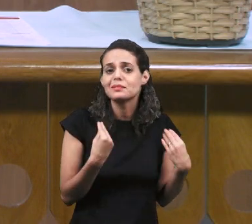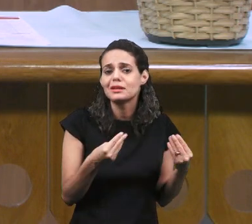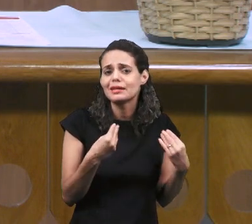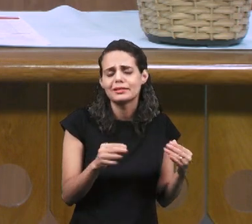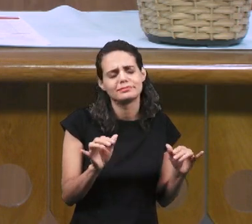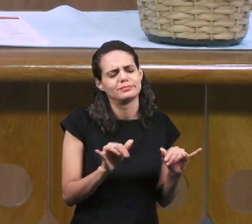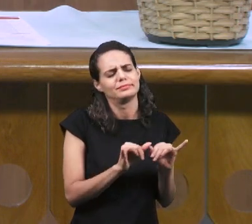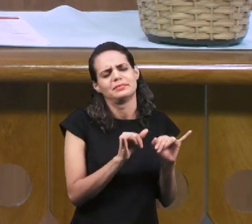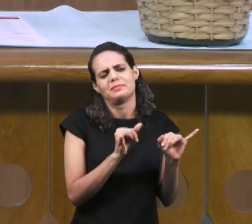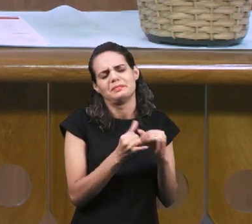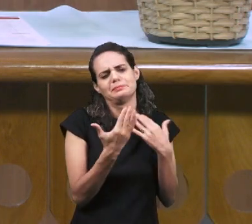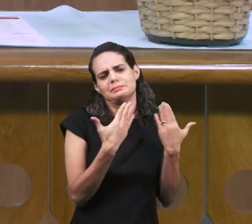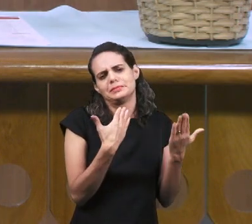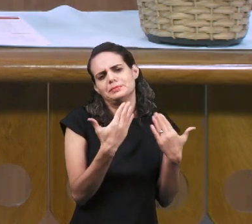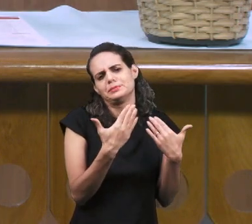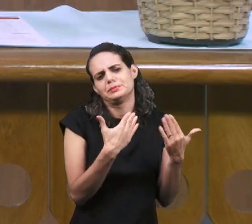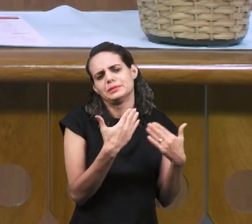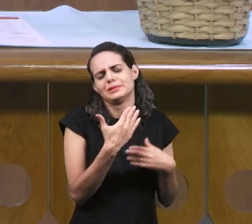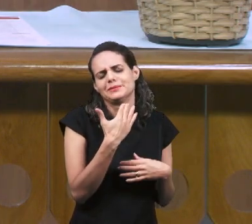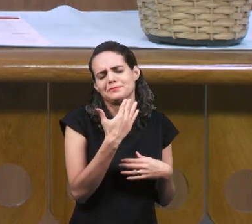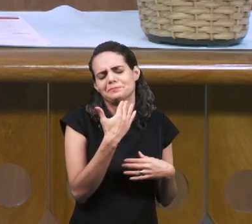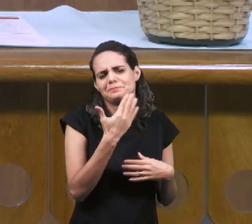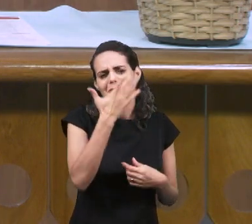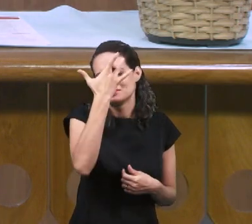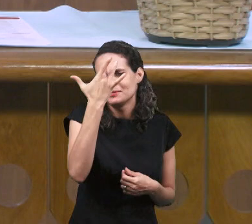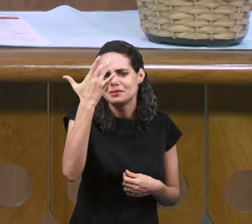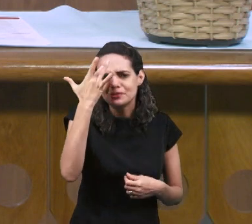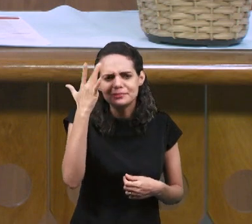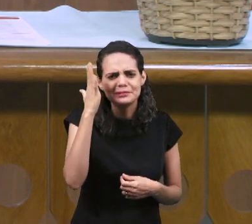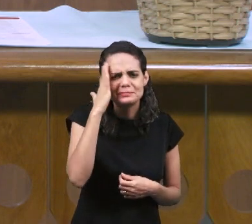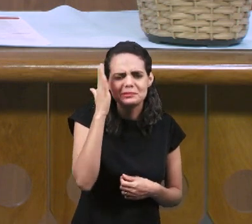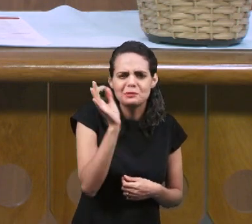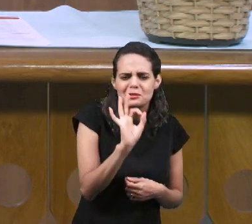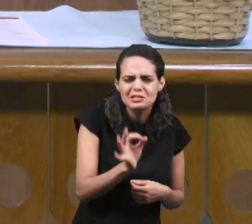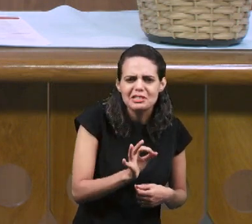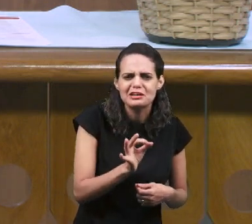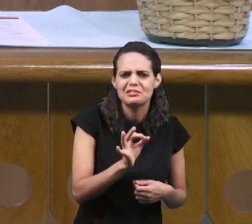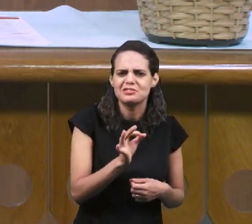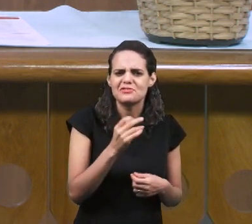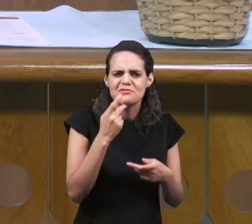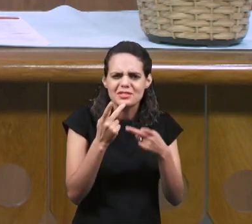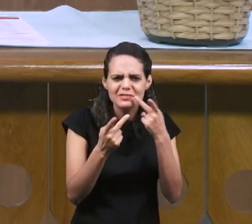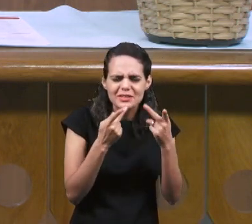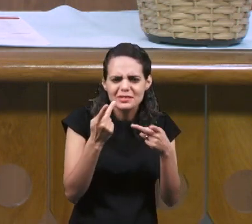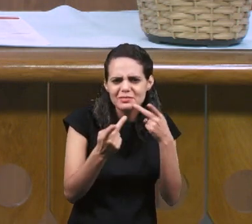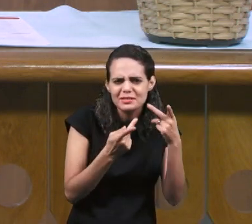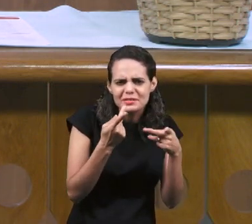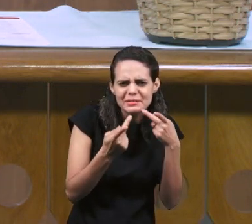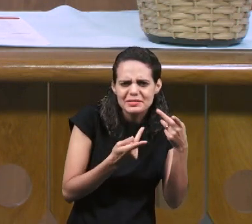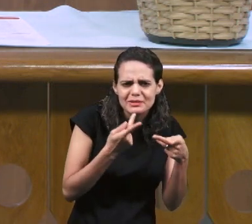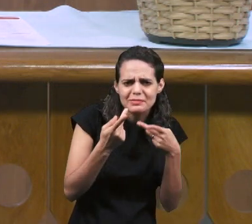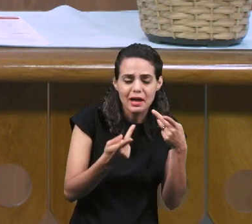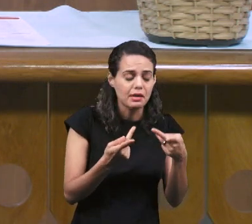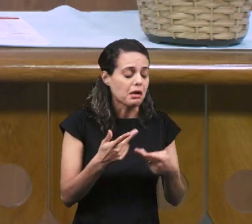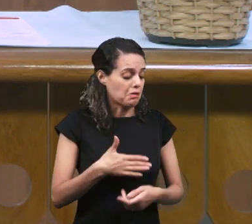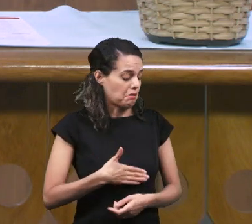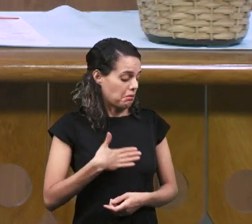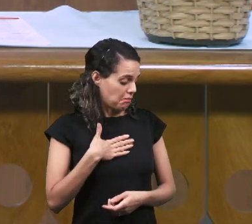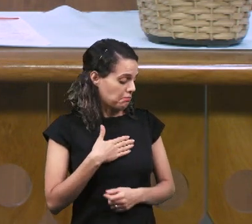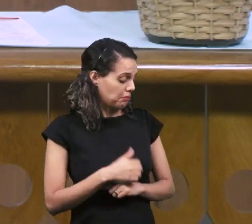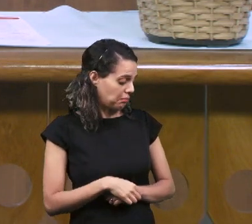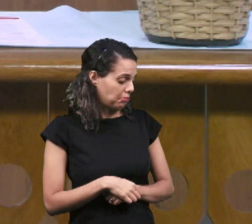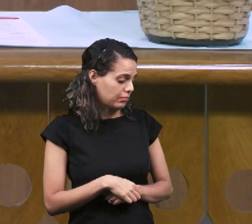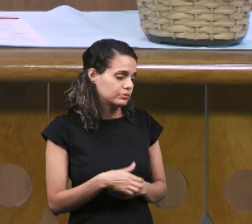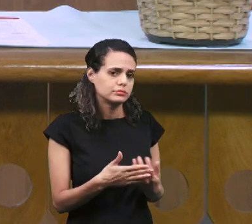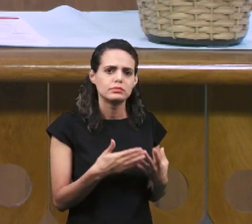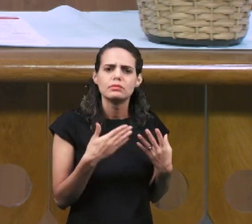Qu'est-ce qu'il dit? Il parle, parle, parle, on ne comprend rien ce qu'il dit. Et tout le monde est satisfait. Pourquoi? Parce qu'il n'y a pas d'engagement.